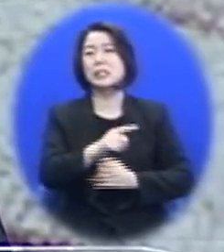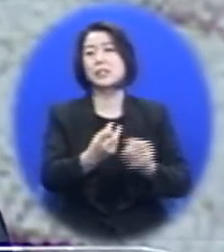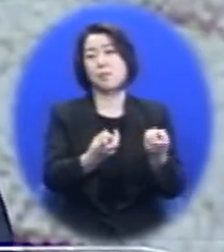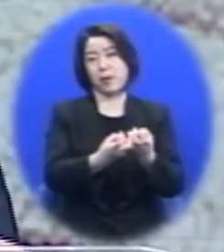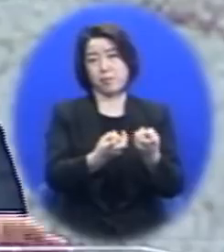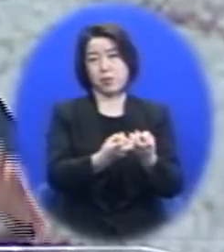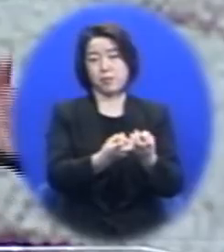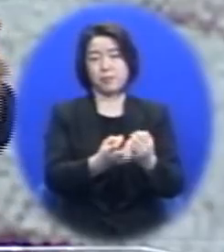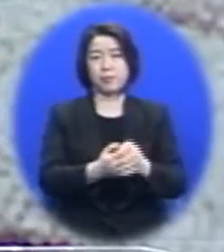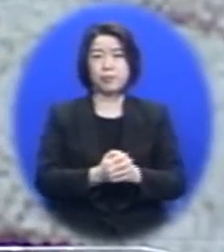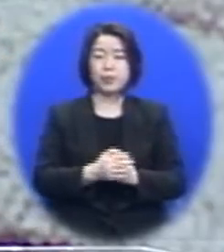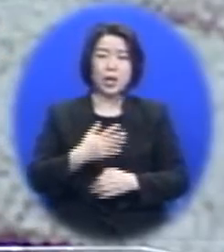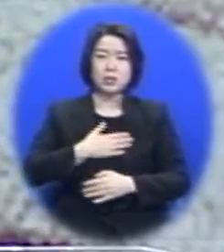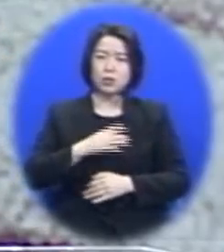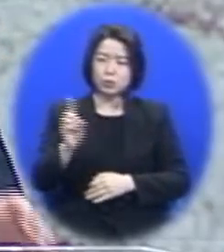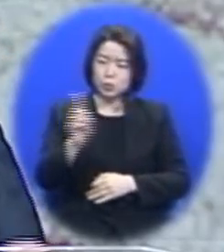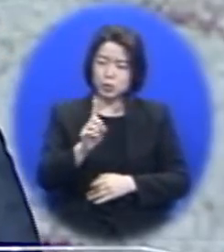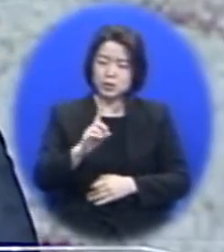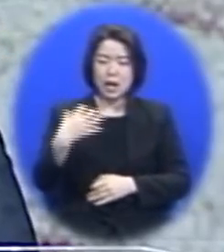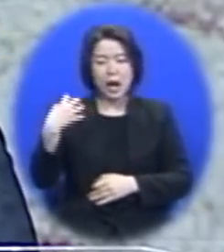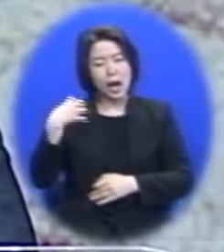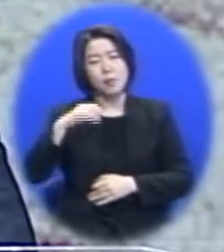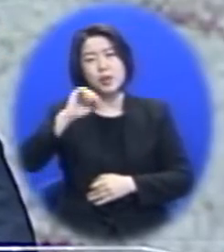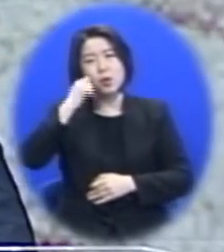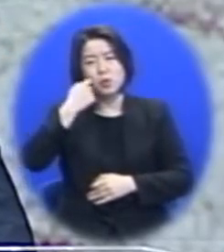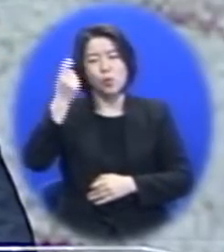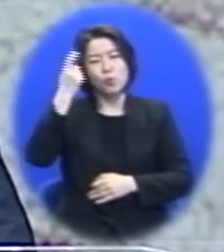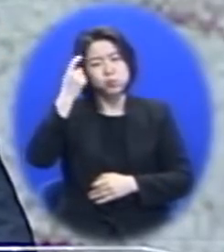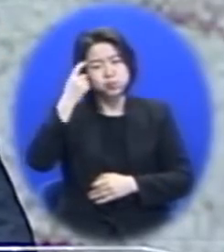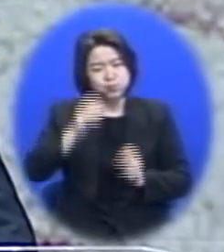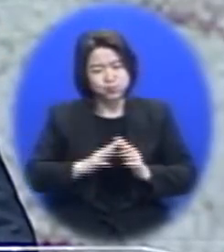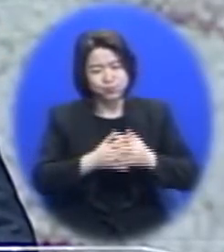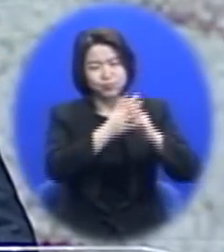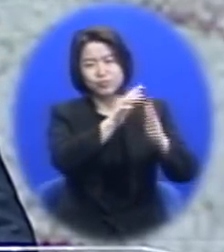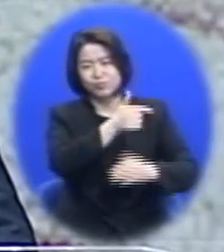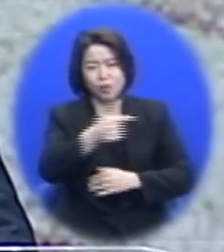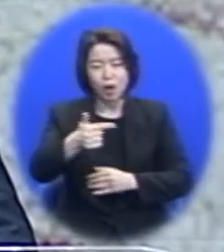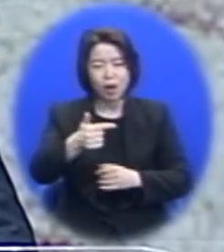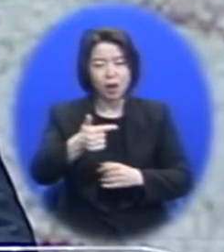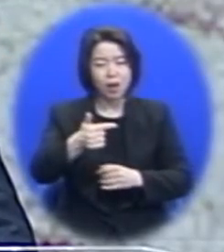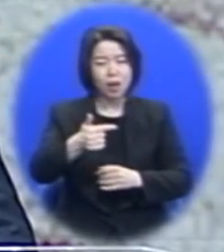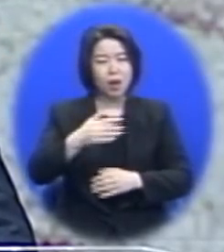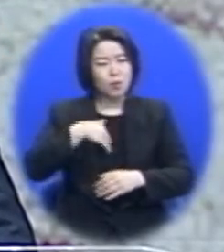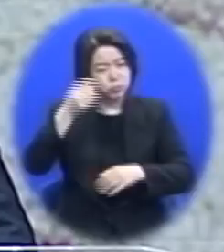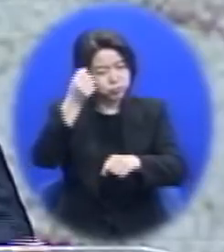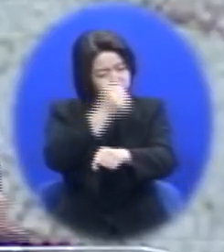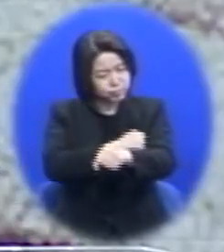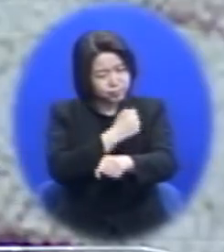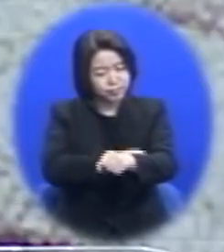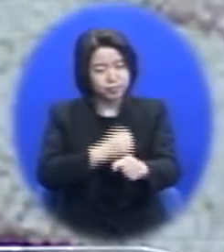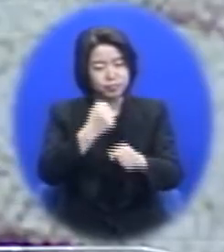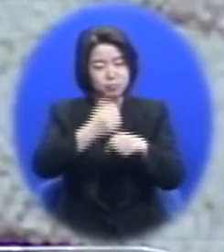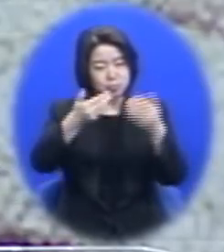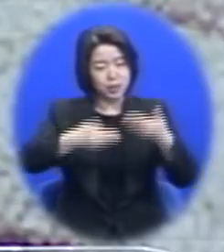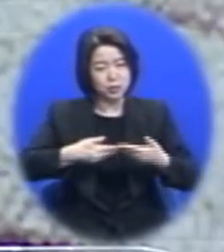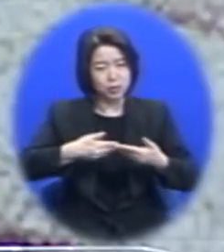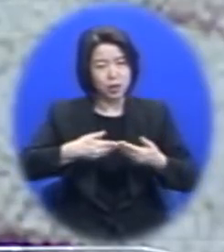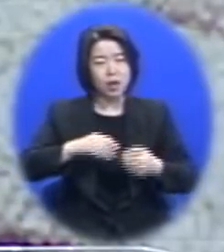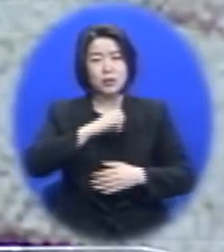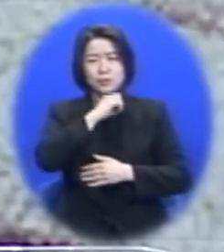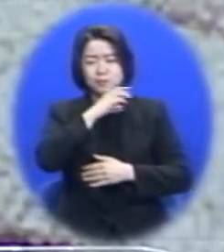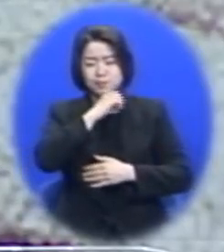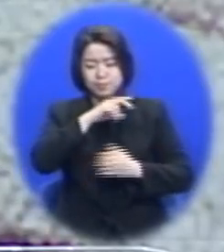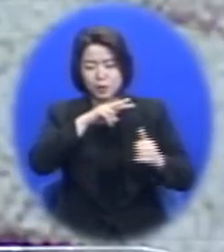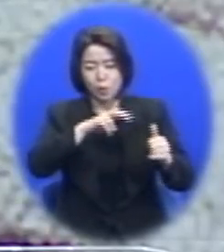저는 도대체 감당할 수 없는 예배당은 왜 지어 가지고 이렇게 고생을 시키는 거야 그런 원망이 재